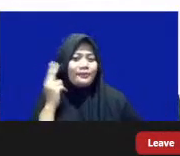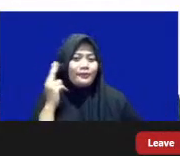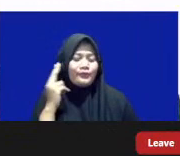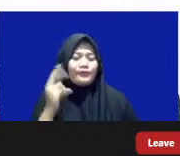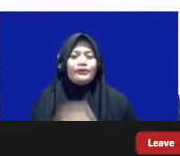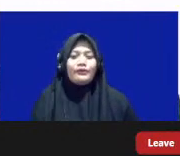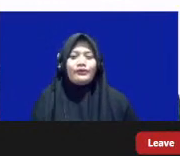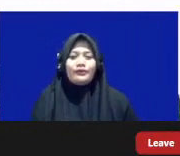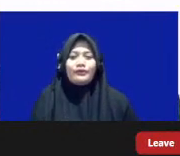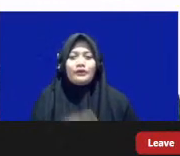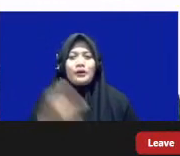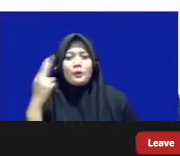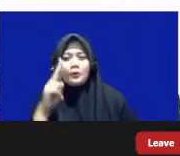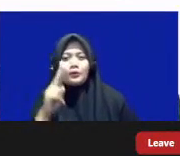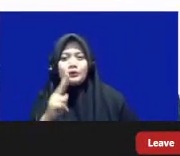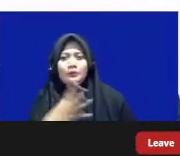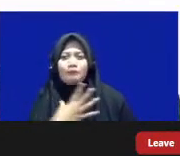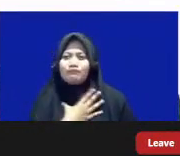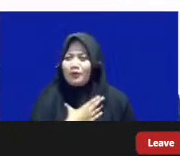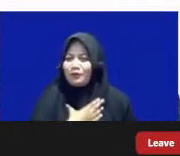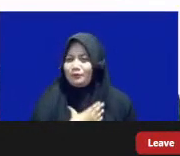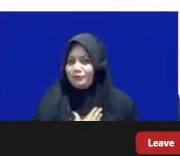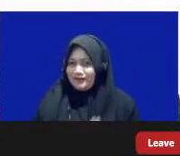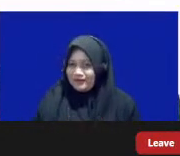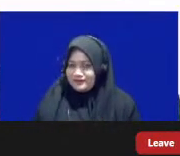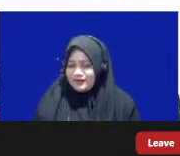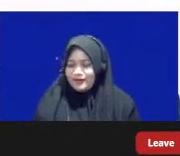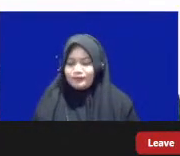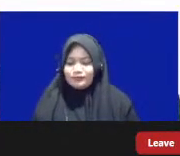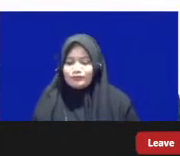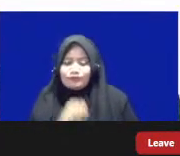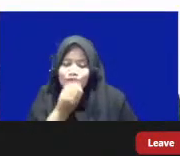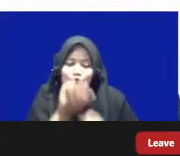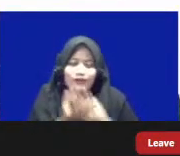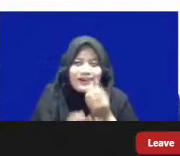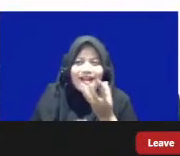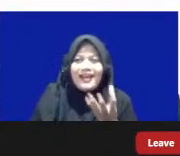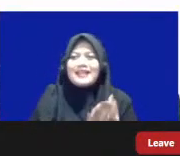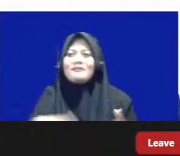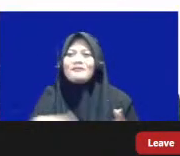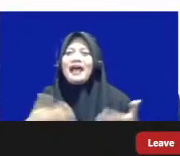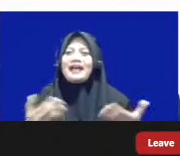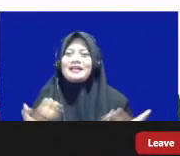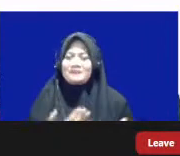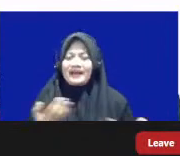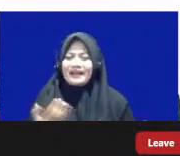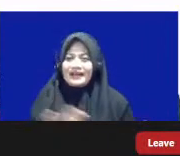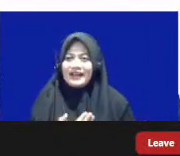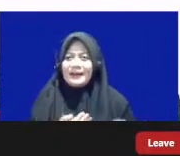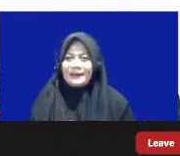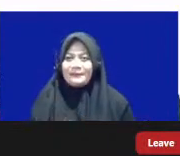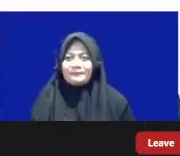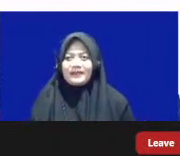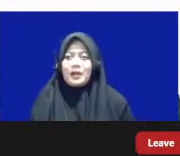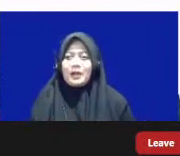mendampingi ibu-ibu untuk berkeluh kesah, untuk curhat, di mana dia di tenda